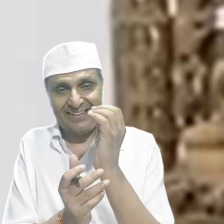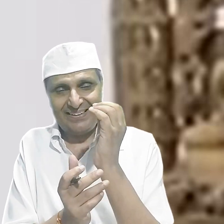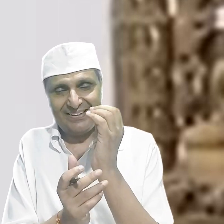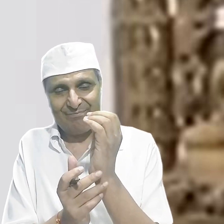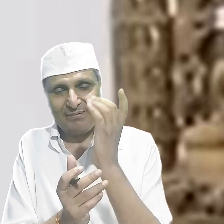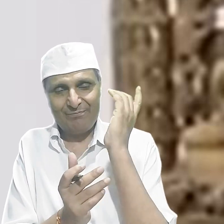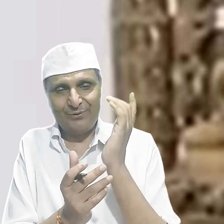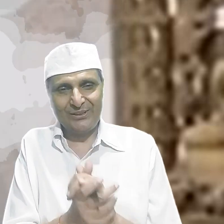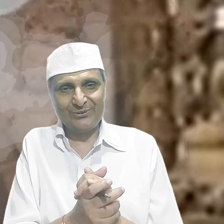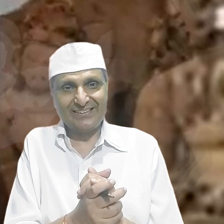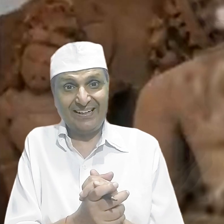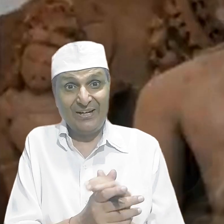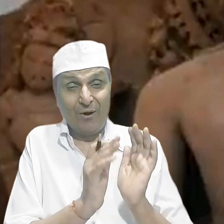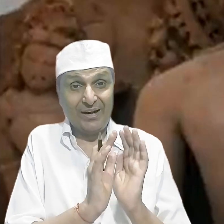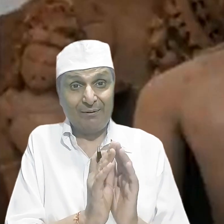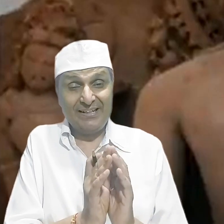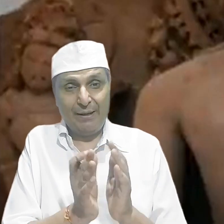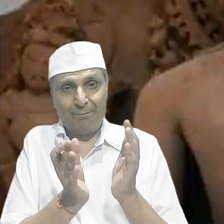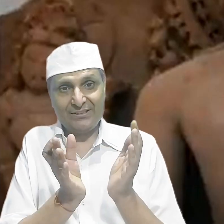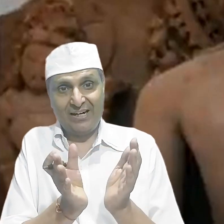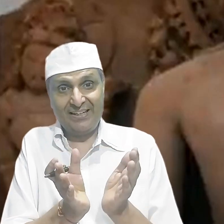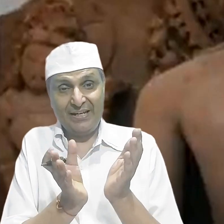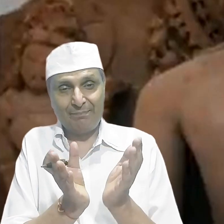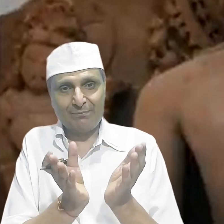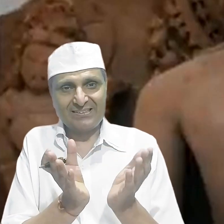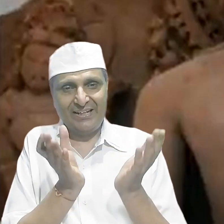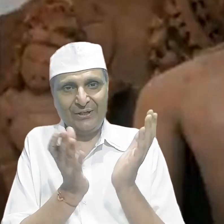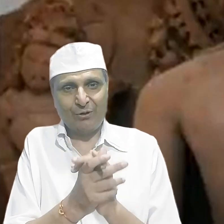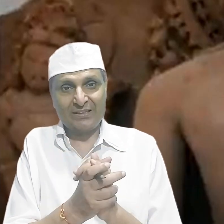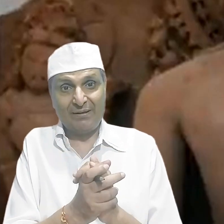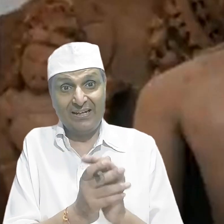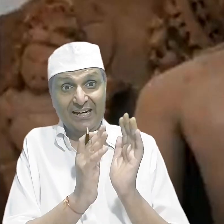आते ही जाता है और यह